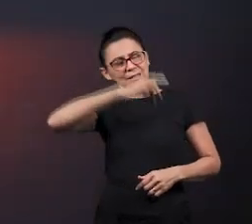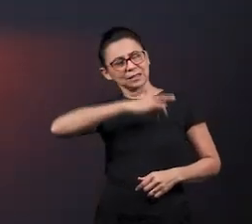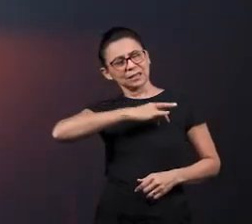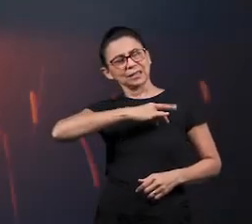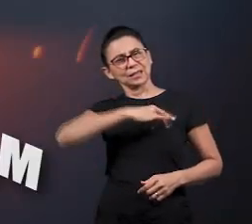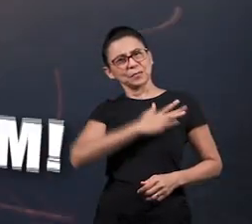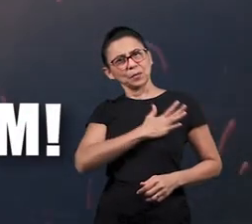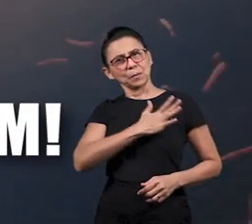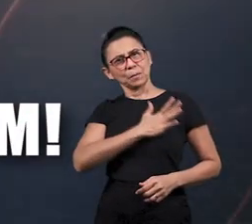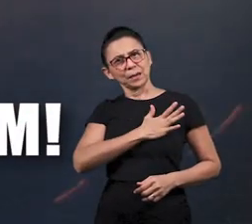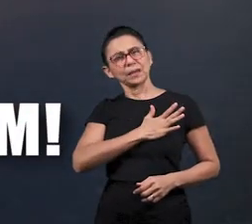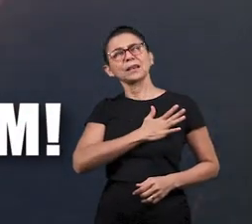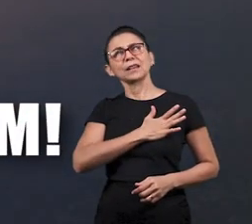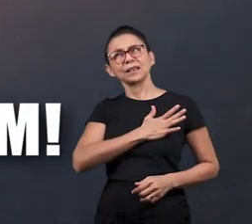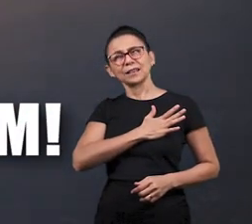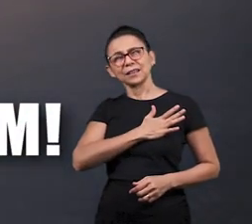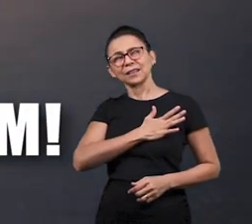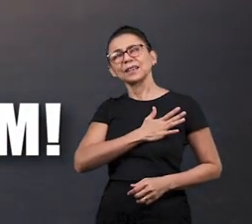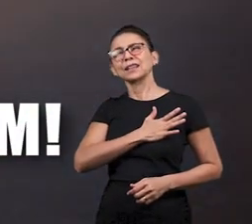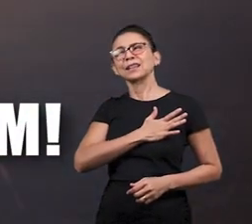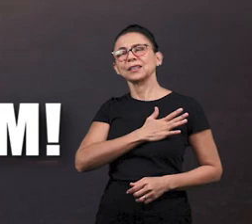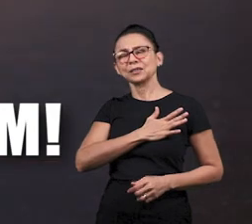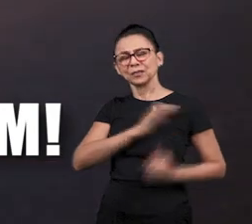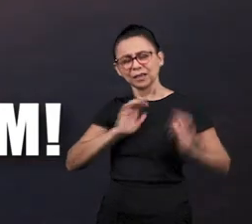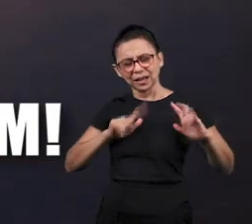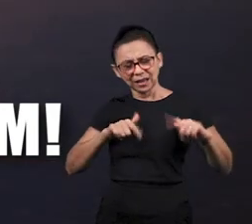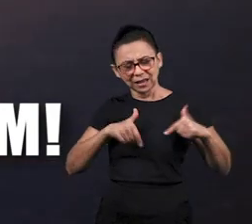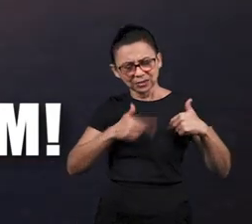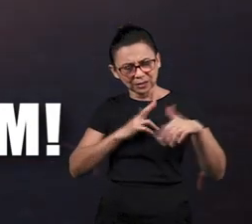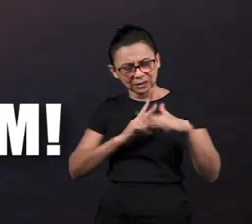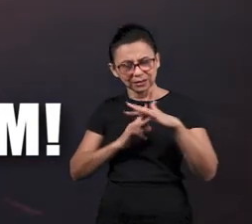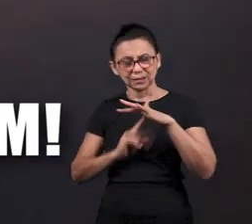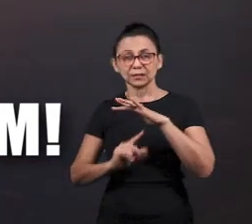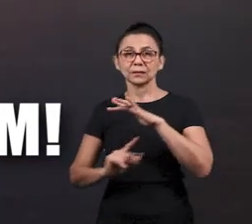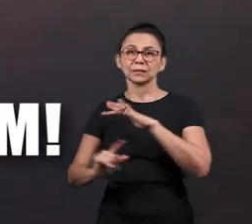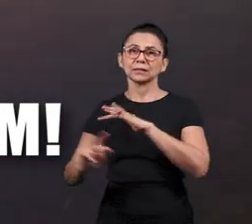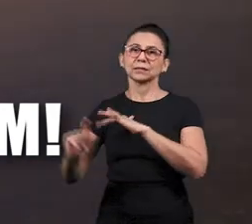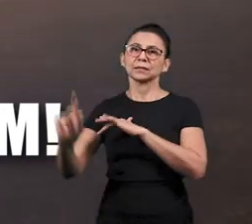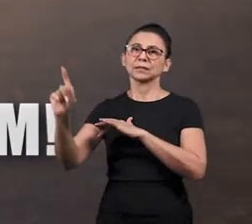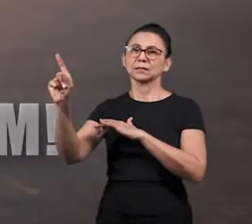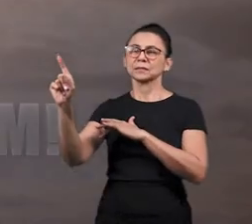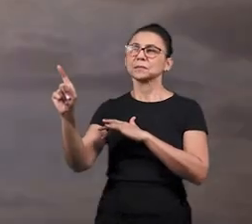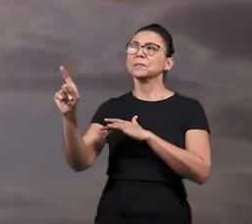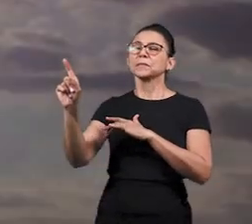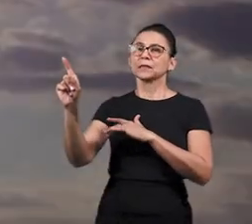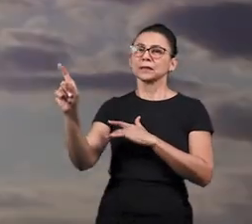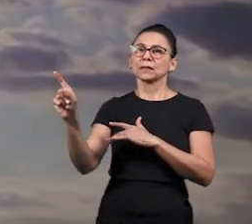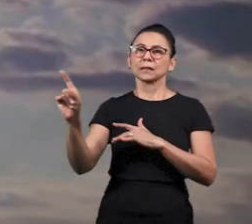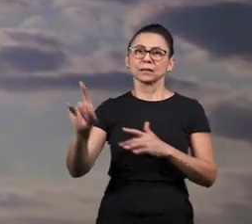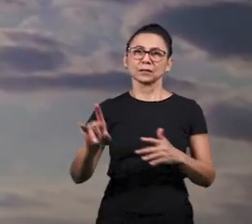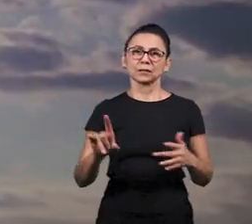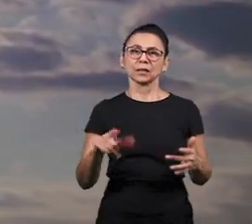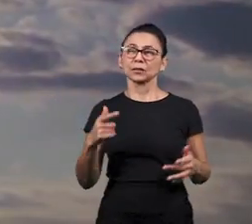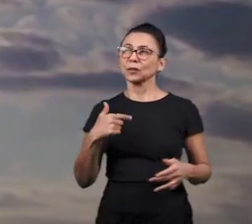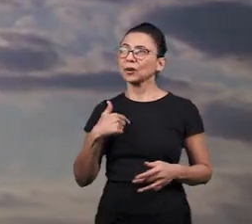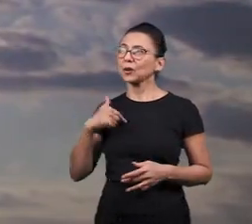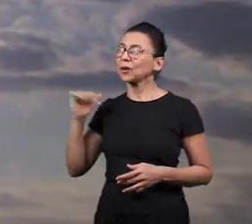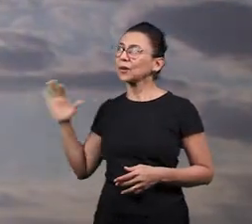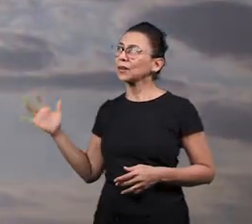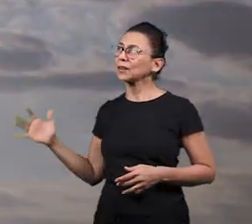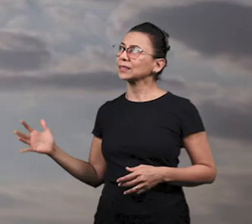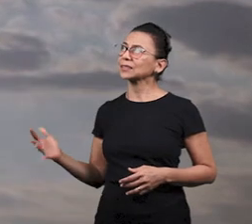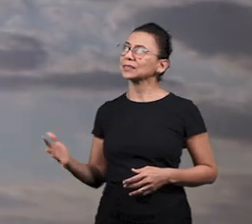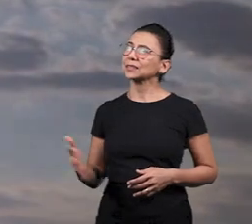живое пламя, и разожги в душе моей это бесконечное благо. Тебе